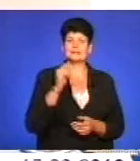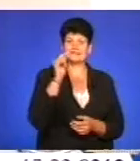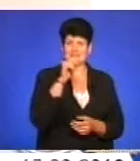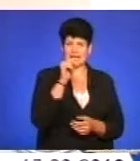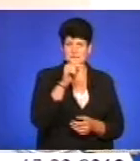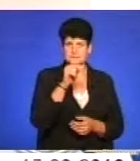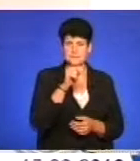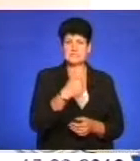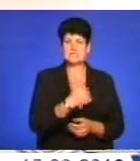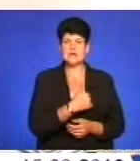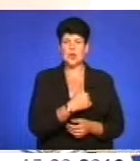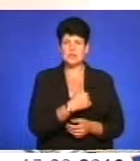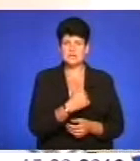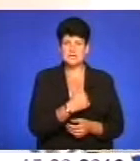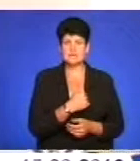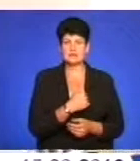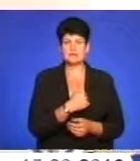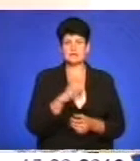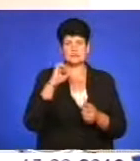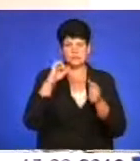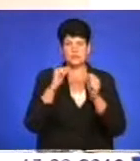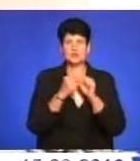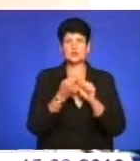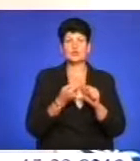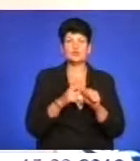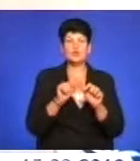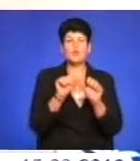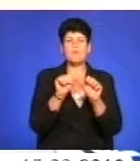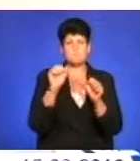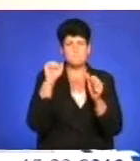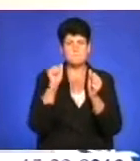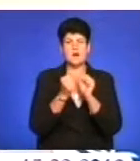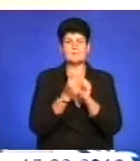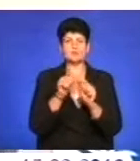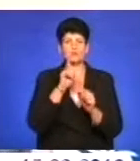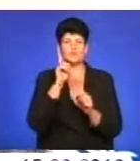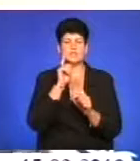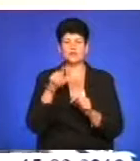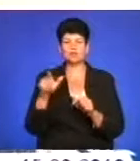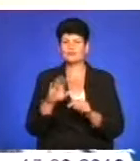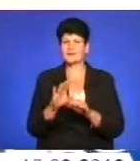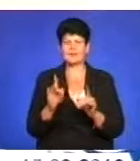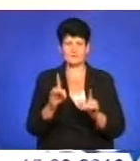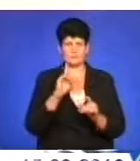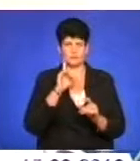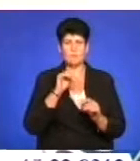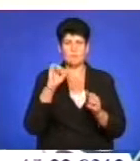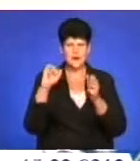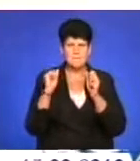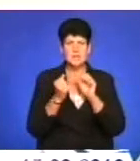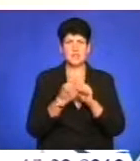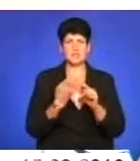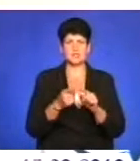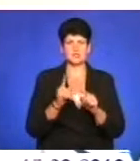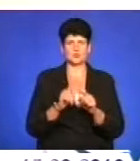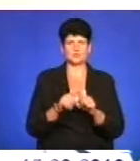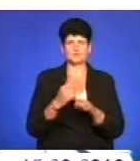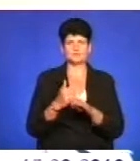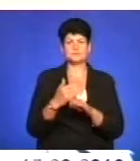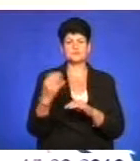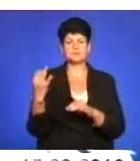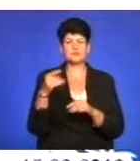захотіли просто увіковічнити цю пам'ять для того, щоб люди, молоді люди і не тільки молоді, пам'ятали цю сторінку, тому що